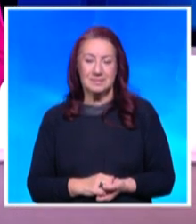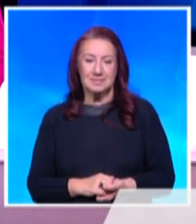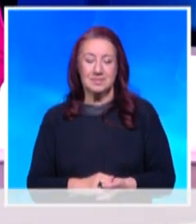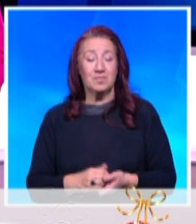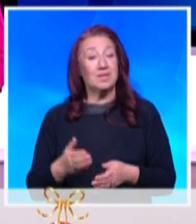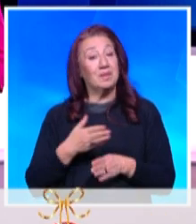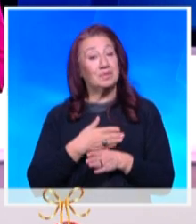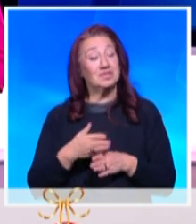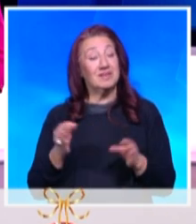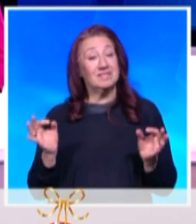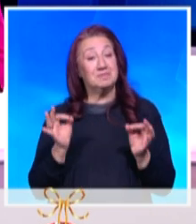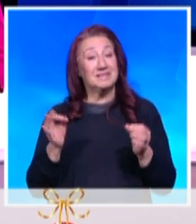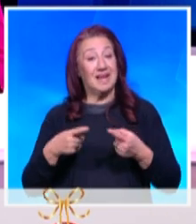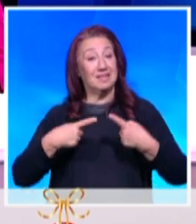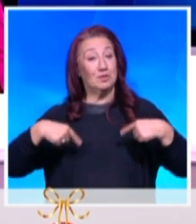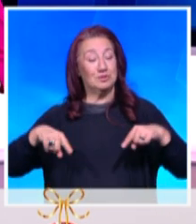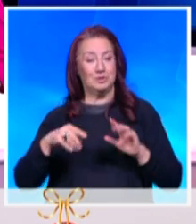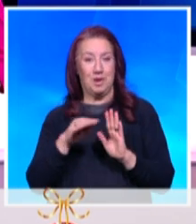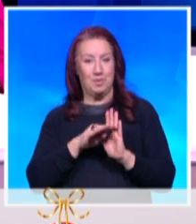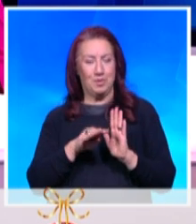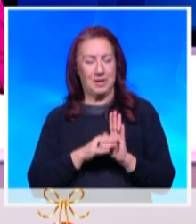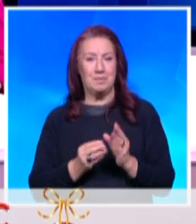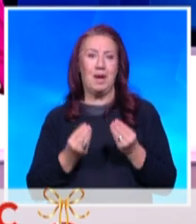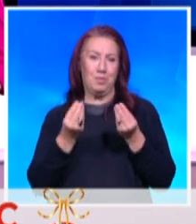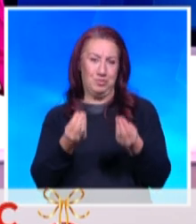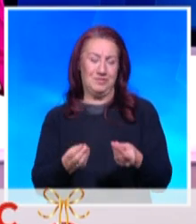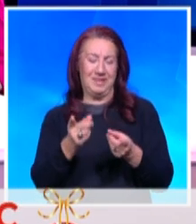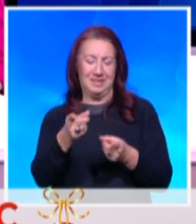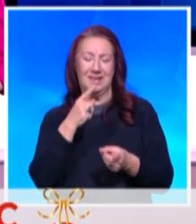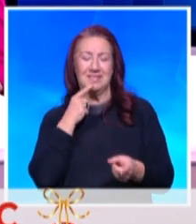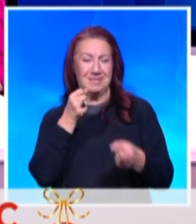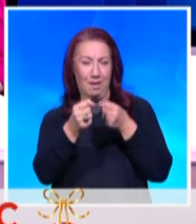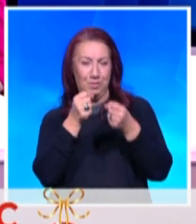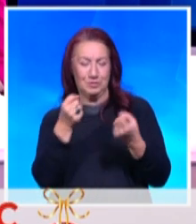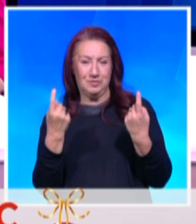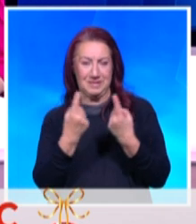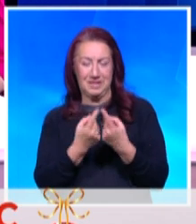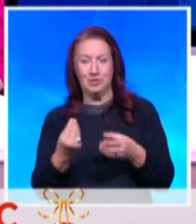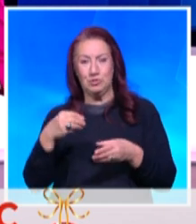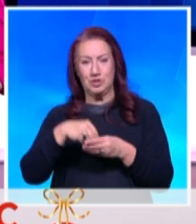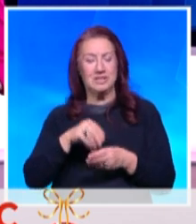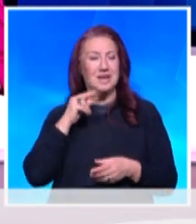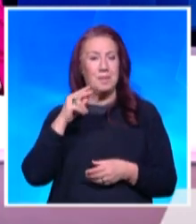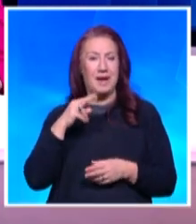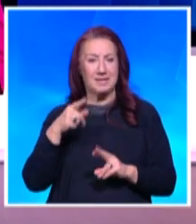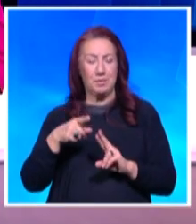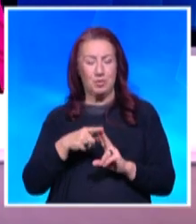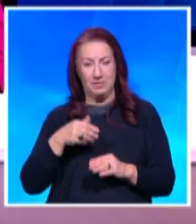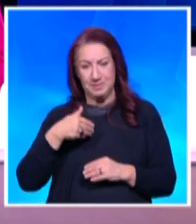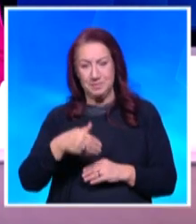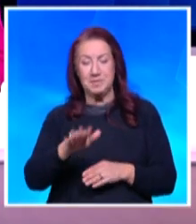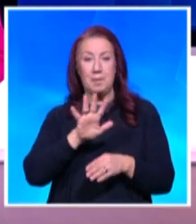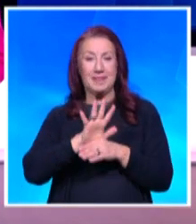Продължава и специалната ни студийна програма по BTV, посветена на боксовата гала с участието на братята Пулеви на 15 декември в Коста